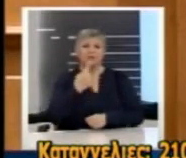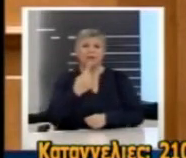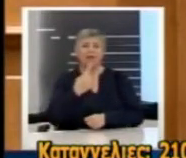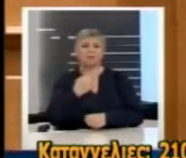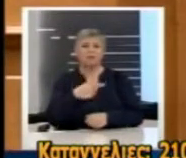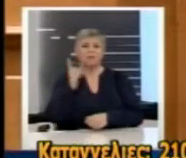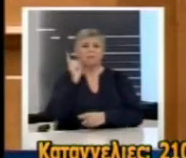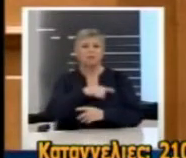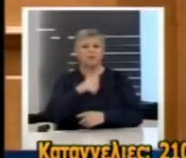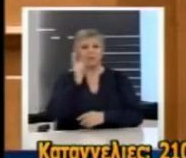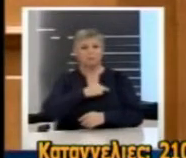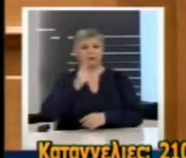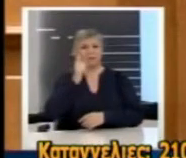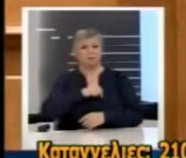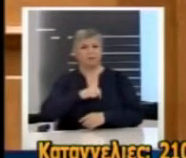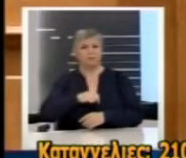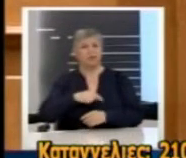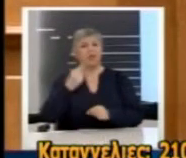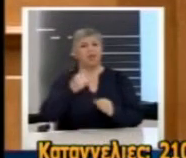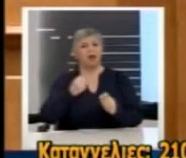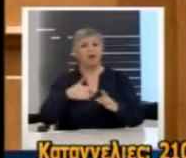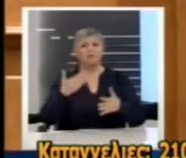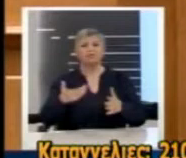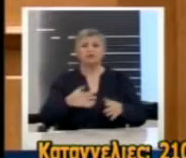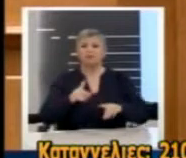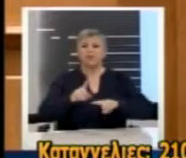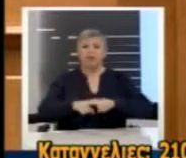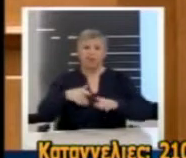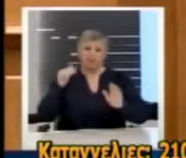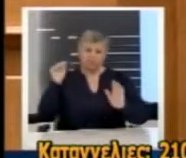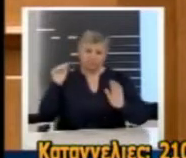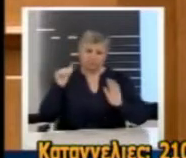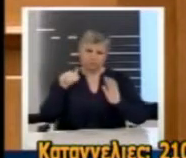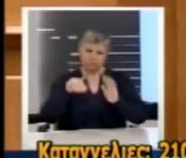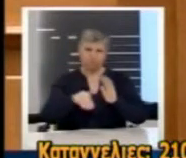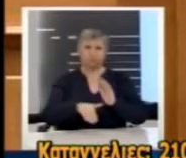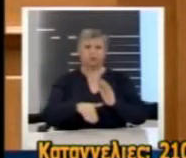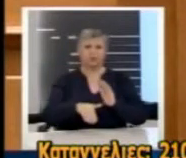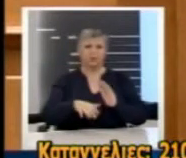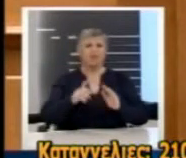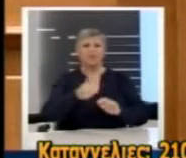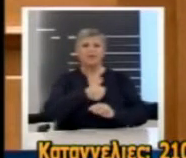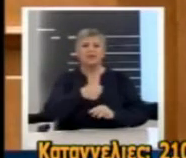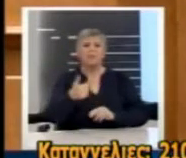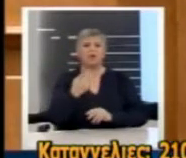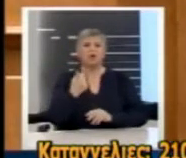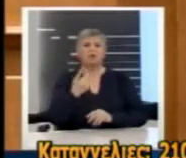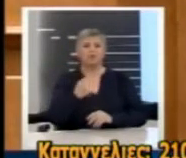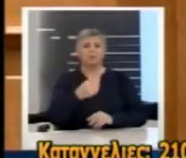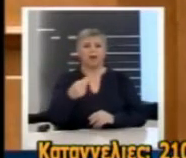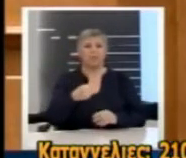σε οικονομική ύφεση, αλλά και σε πολιτική παρακμή. Δυστυχώς το ίδιο επιλέγετε να κάνετε και